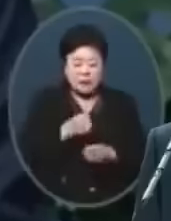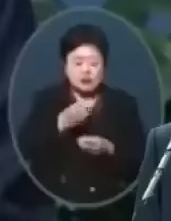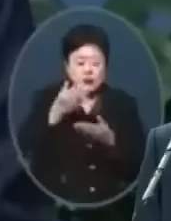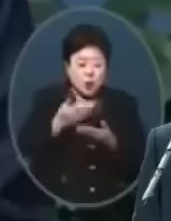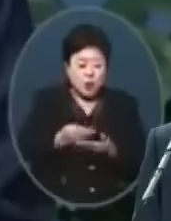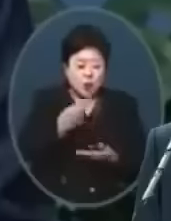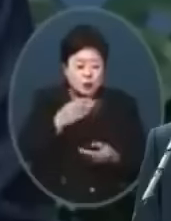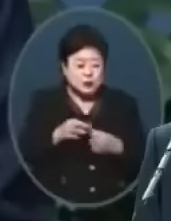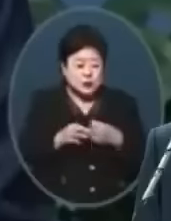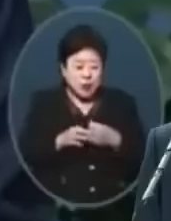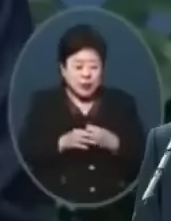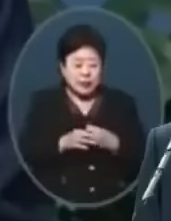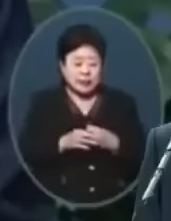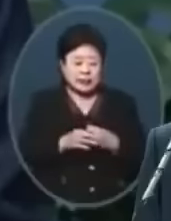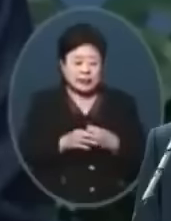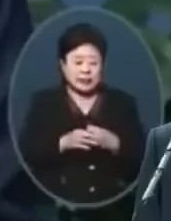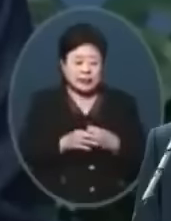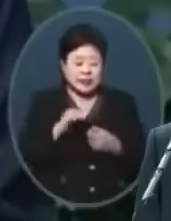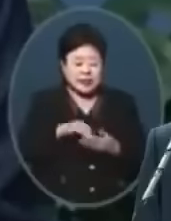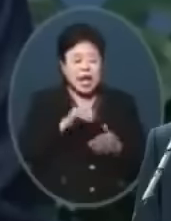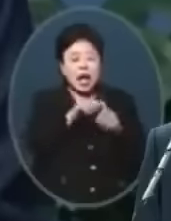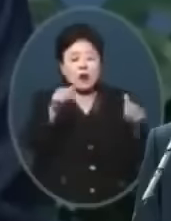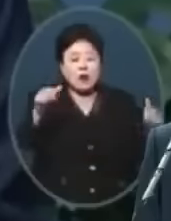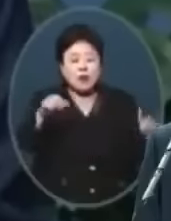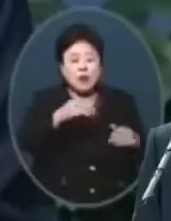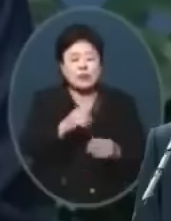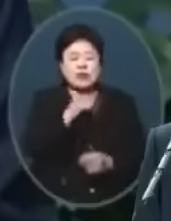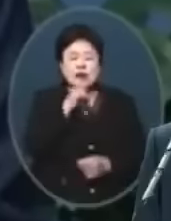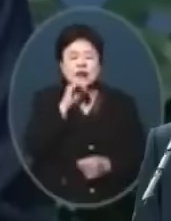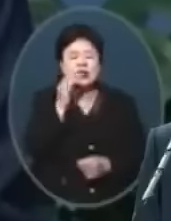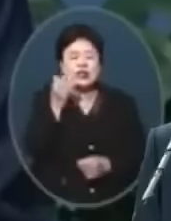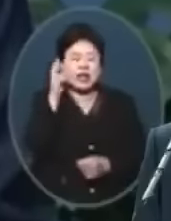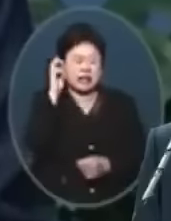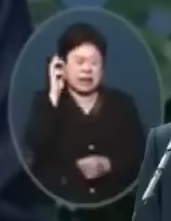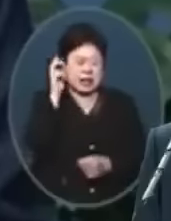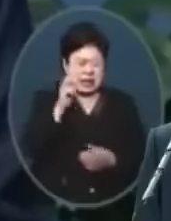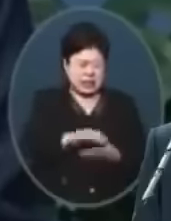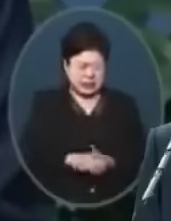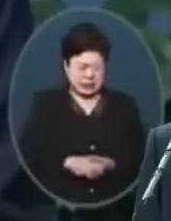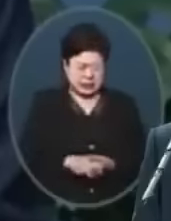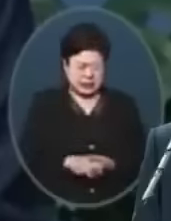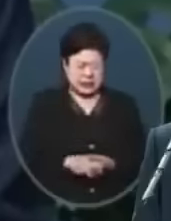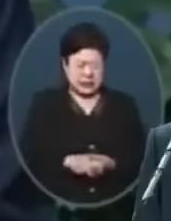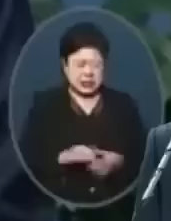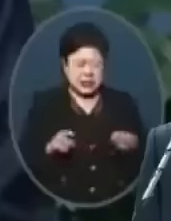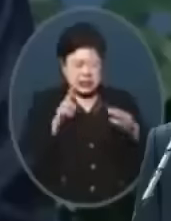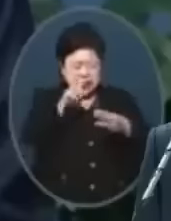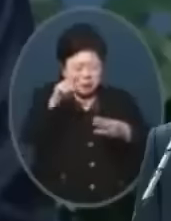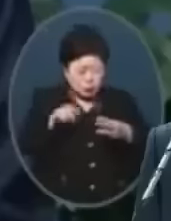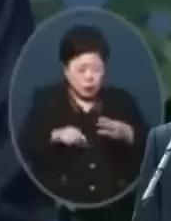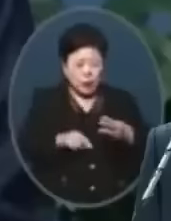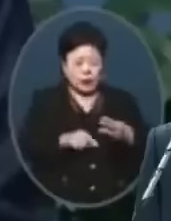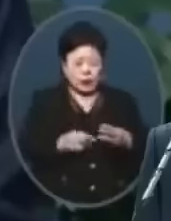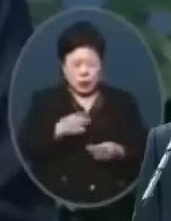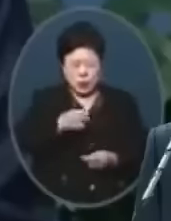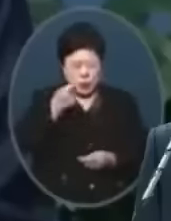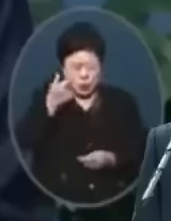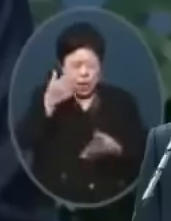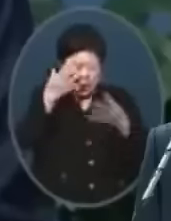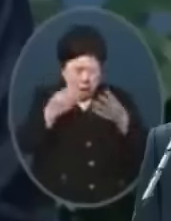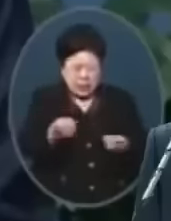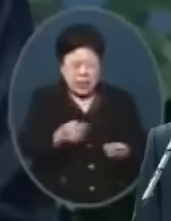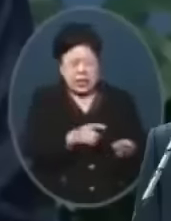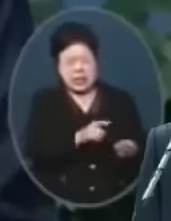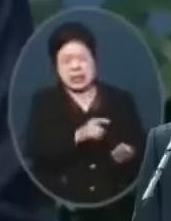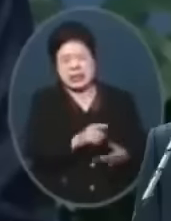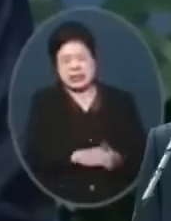축복이 없었으면 야곱은 완전히 거지가 되고 말았을 것입니다. 삼촌이 아주 무시무시한